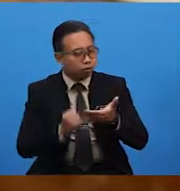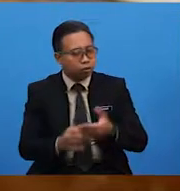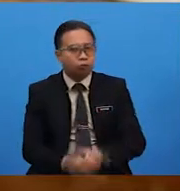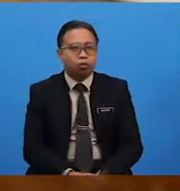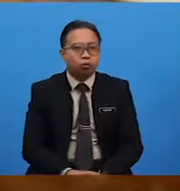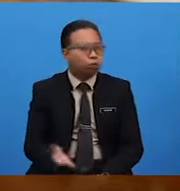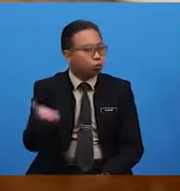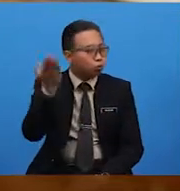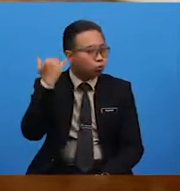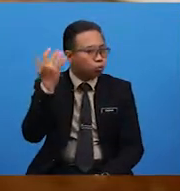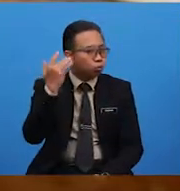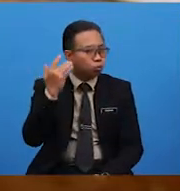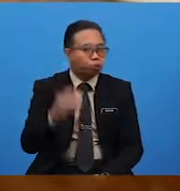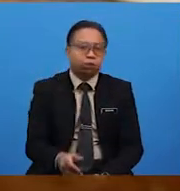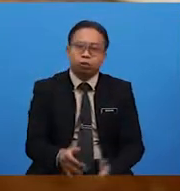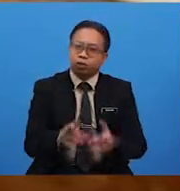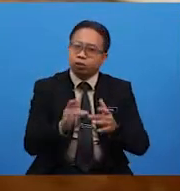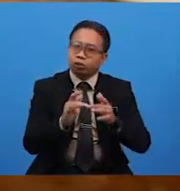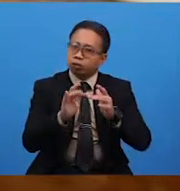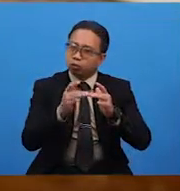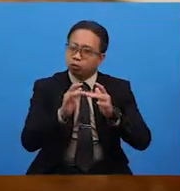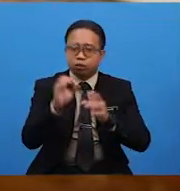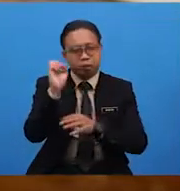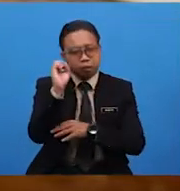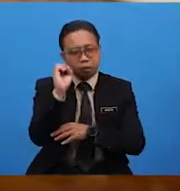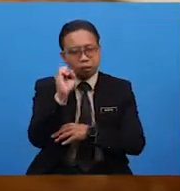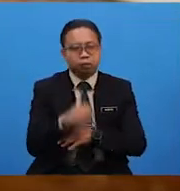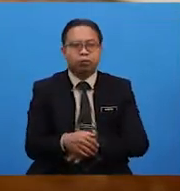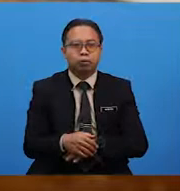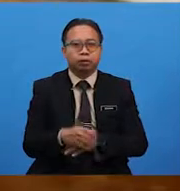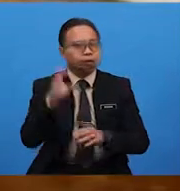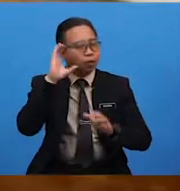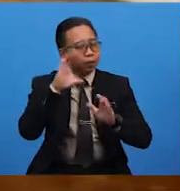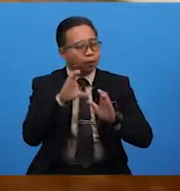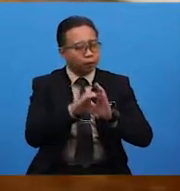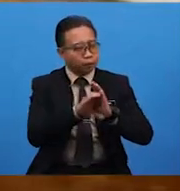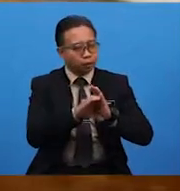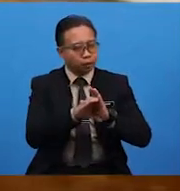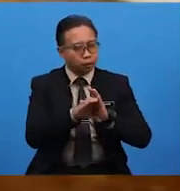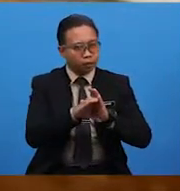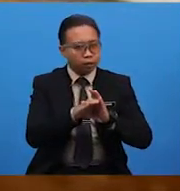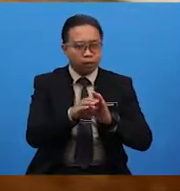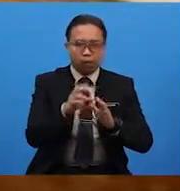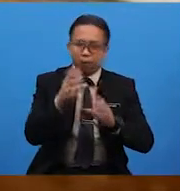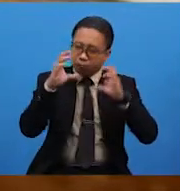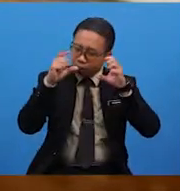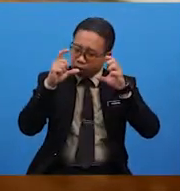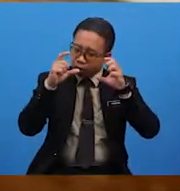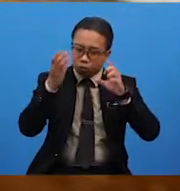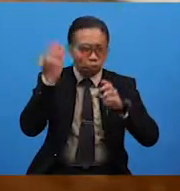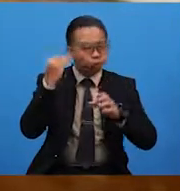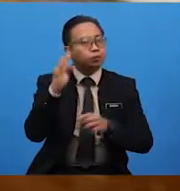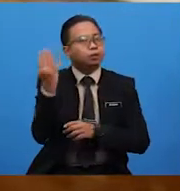ketika itu Zaman teknologi tak disangkanya Jadi mereka tak ajak apa Gmail yang canggih-canggih untuk merekam kan semut